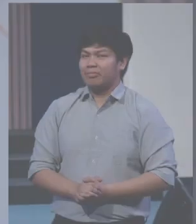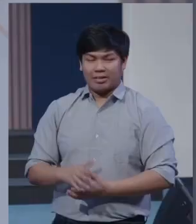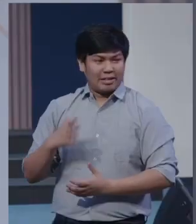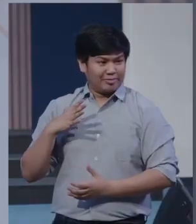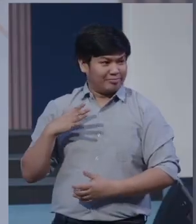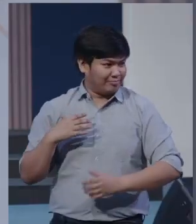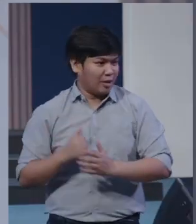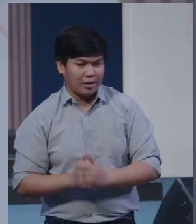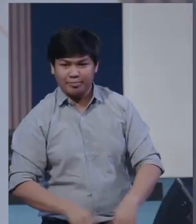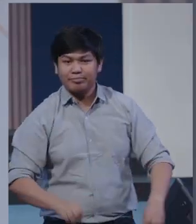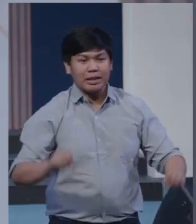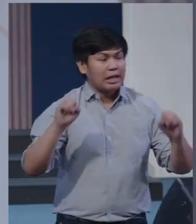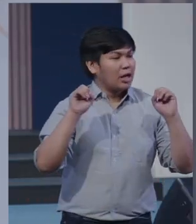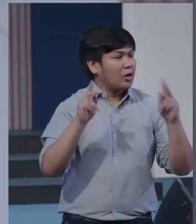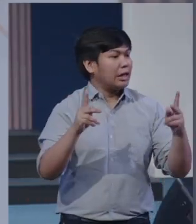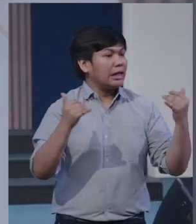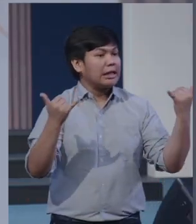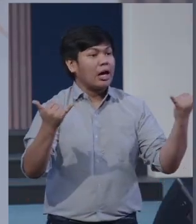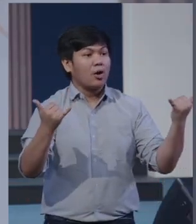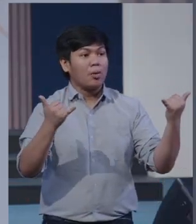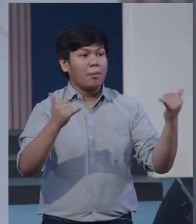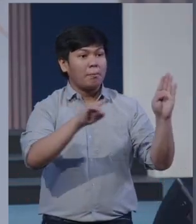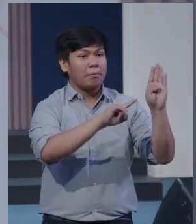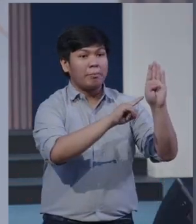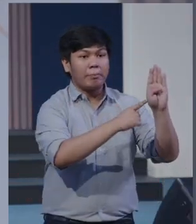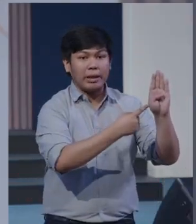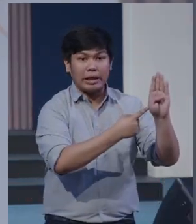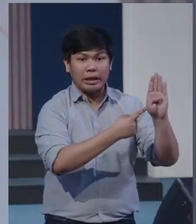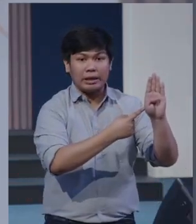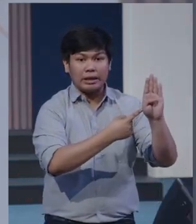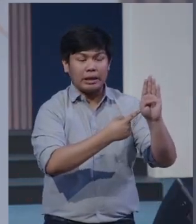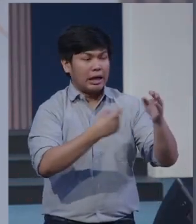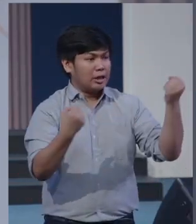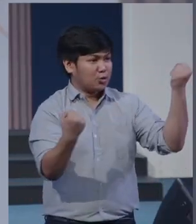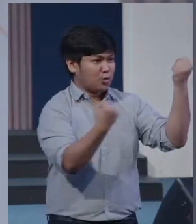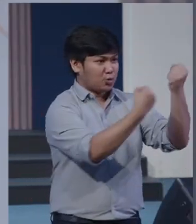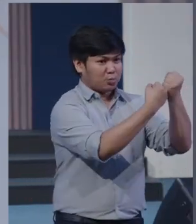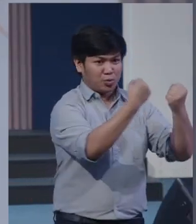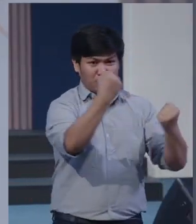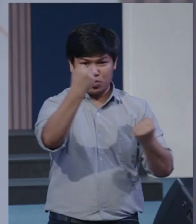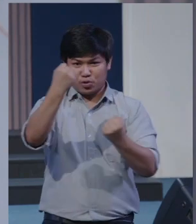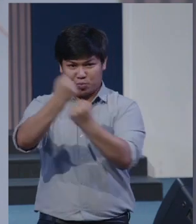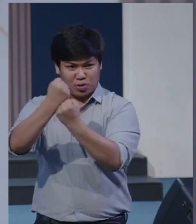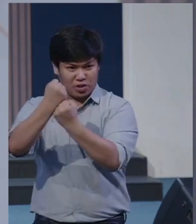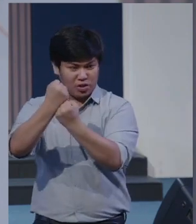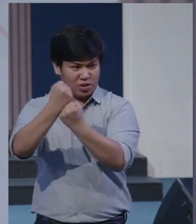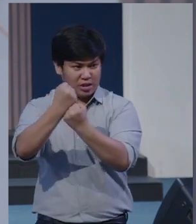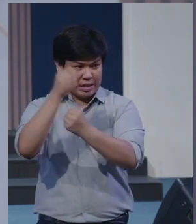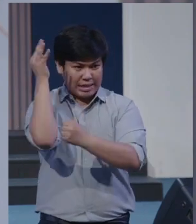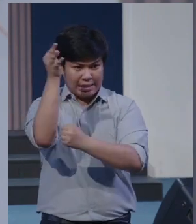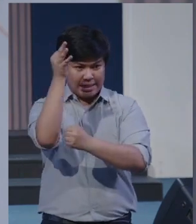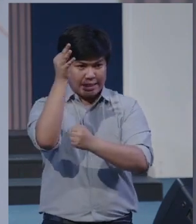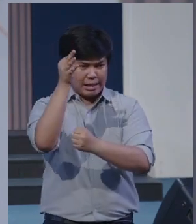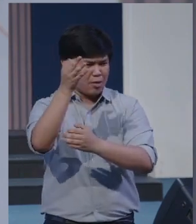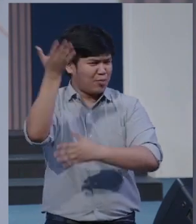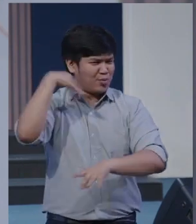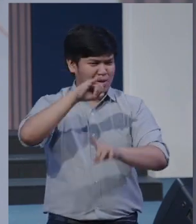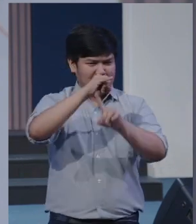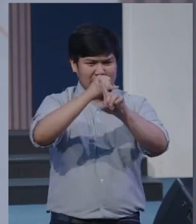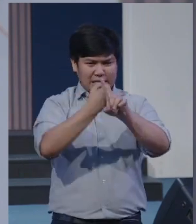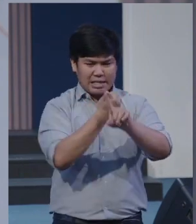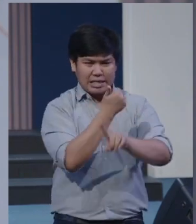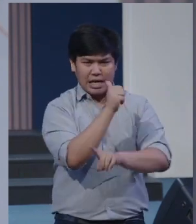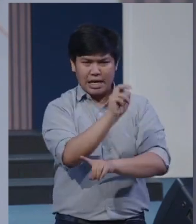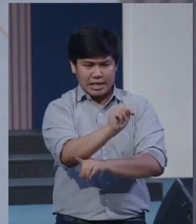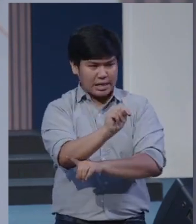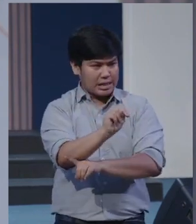nagpapatuloy po tayo mga kapatid sa ating one another commands of the Bible no isang napakagandang serye ng